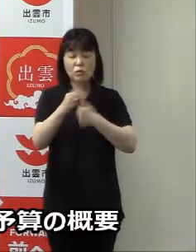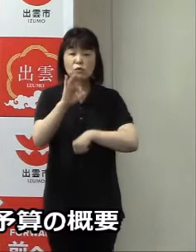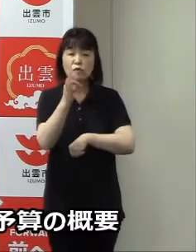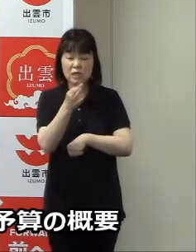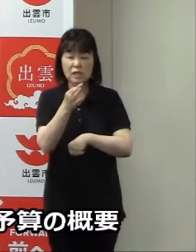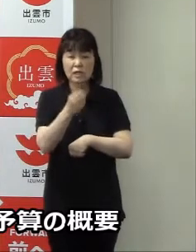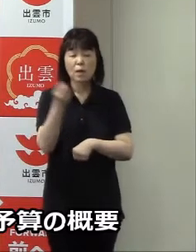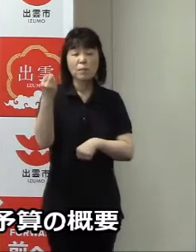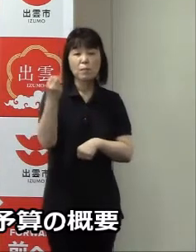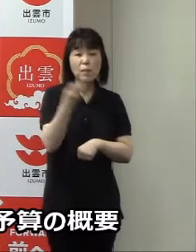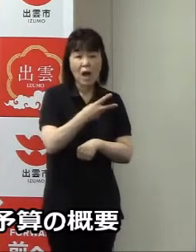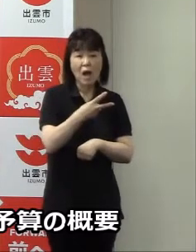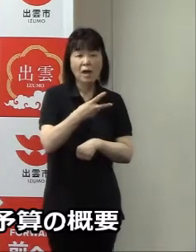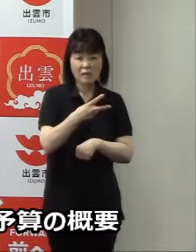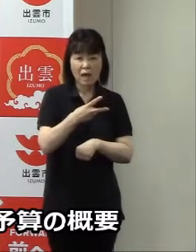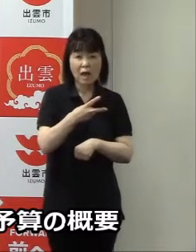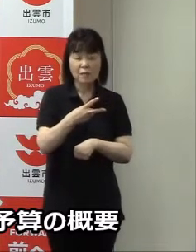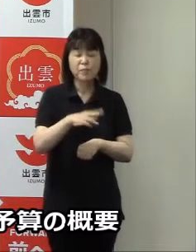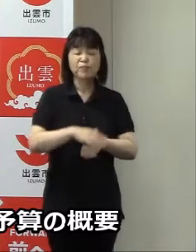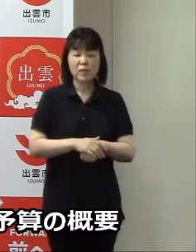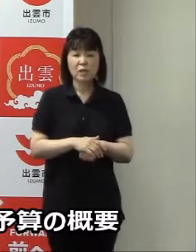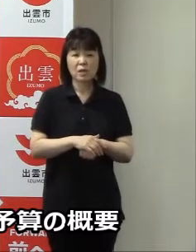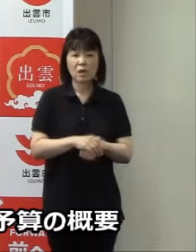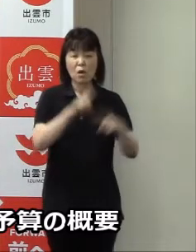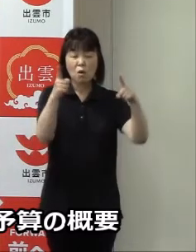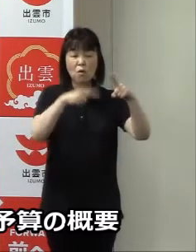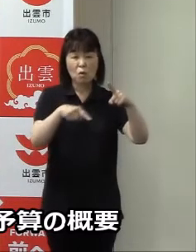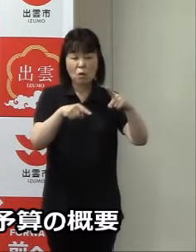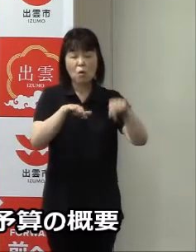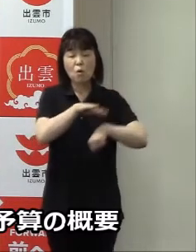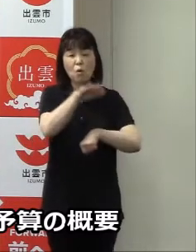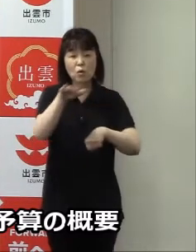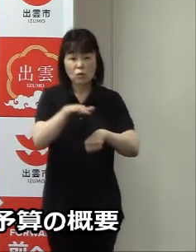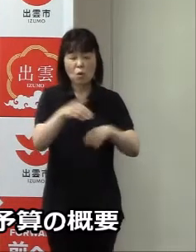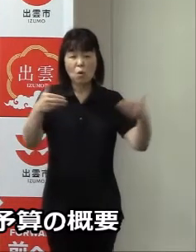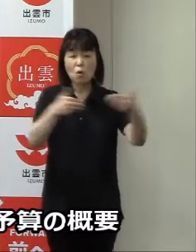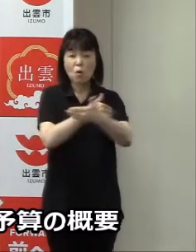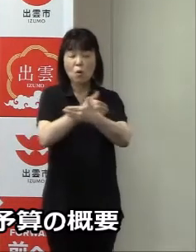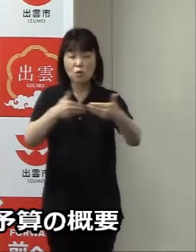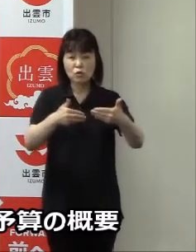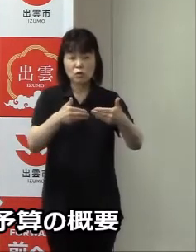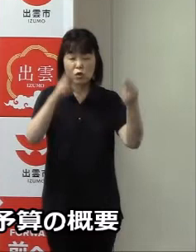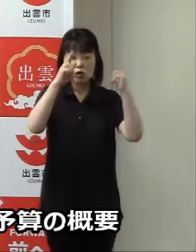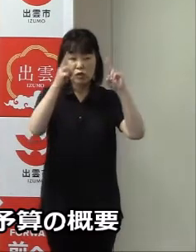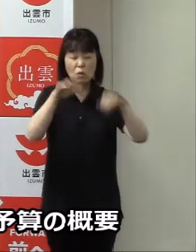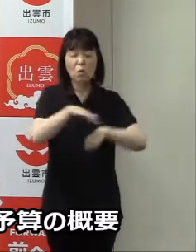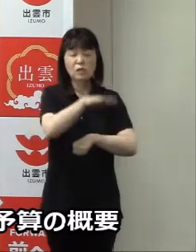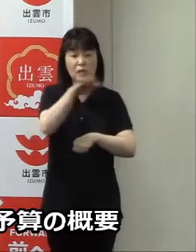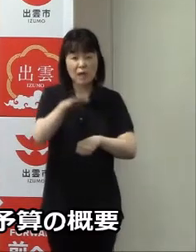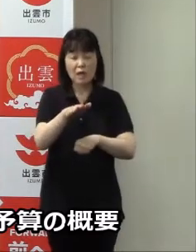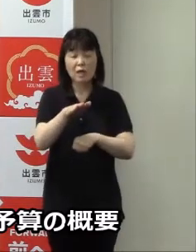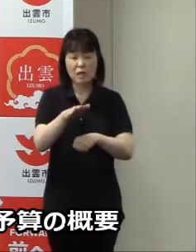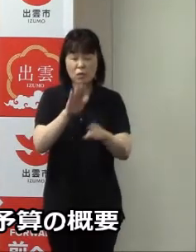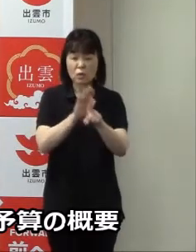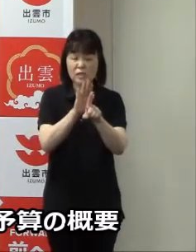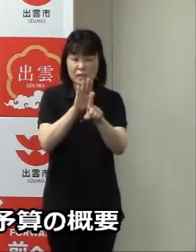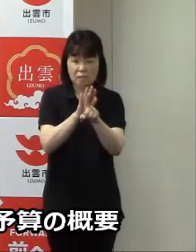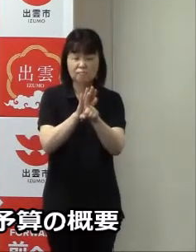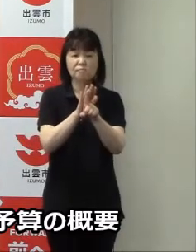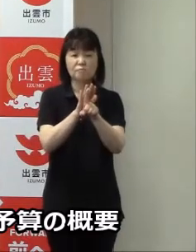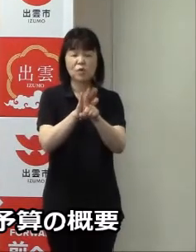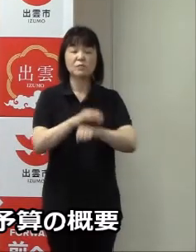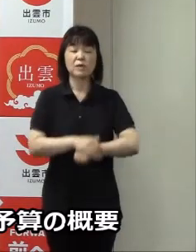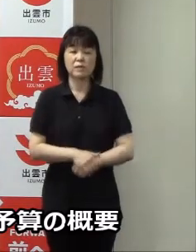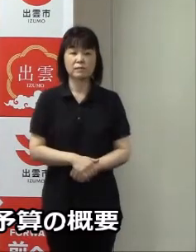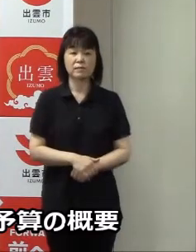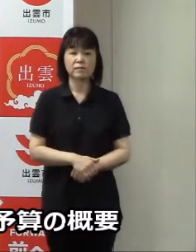ている公共交通事業者に対する特別支援などを中心に、補正をするものであります。